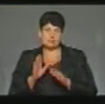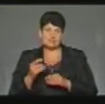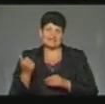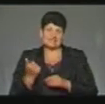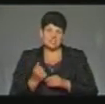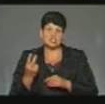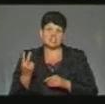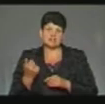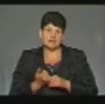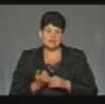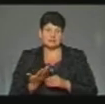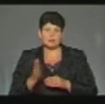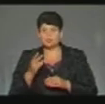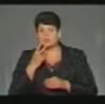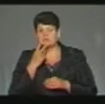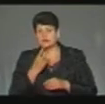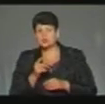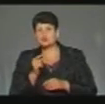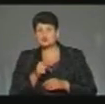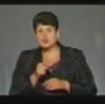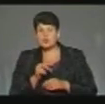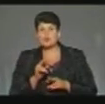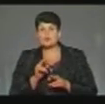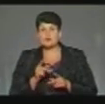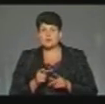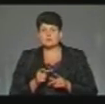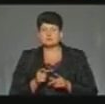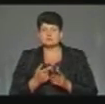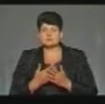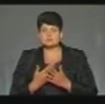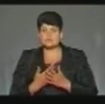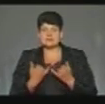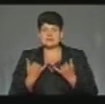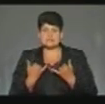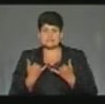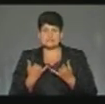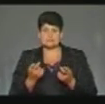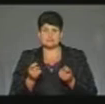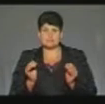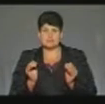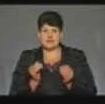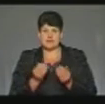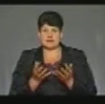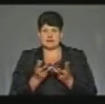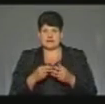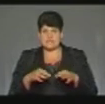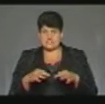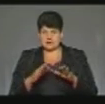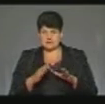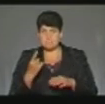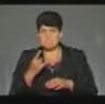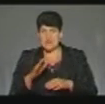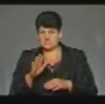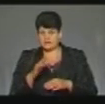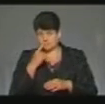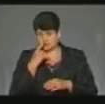і буде видно з того, як... Тобто, зараз невелика кількість транспорту. 1 вересня